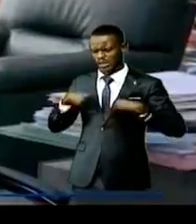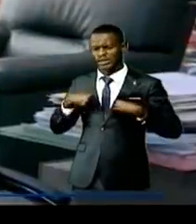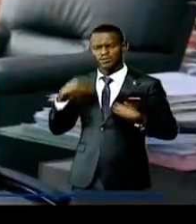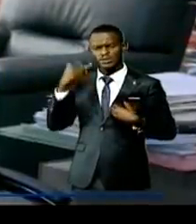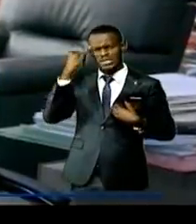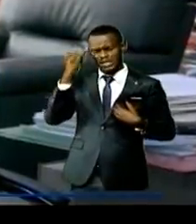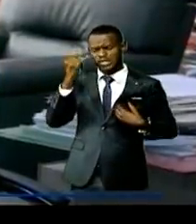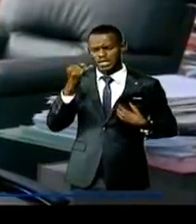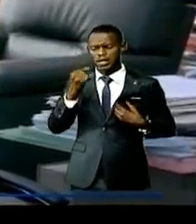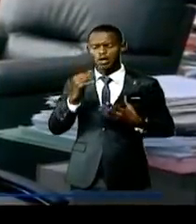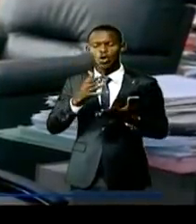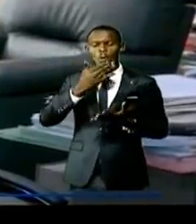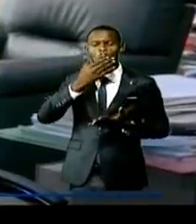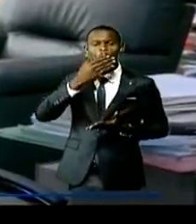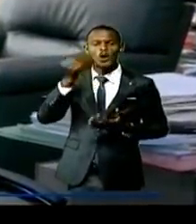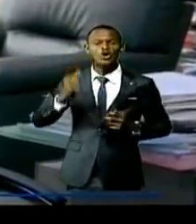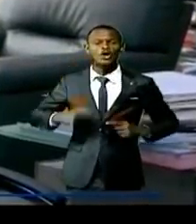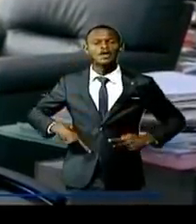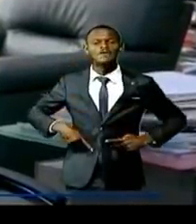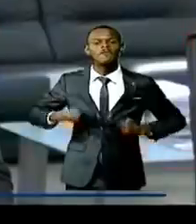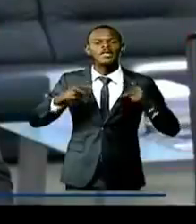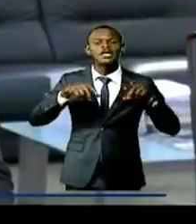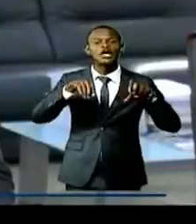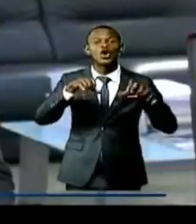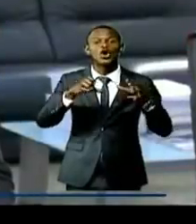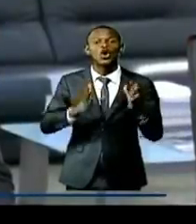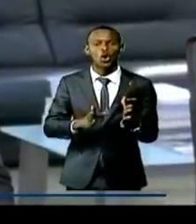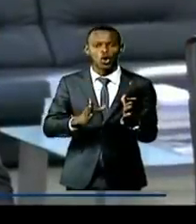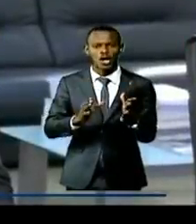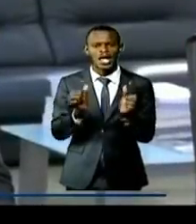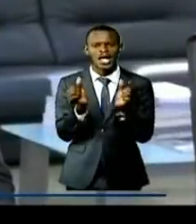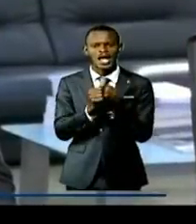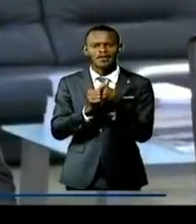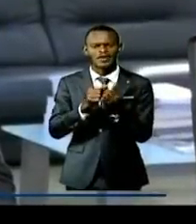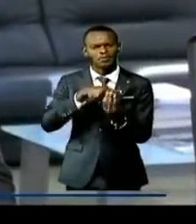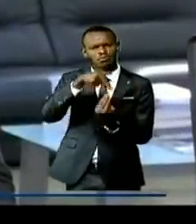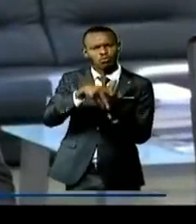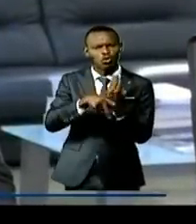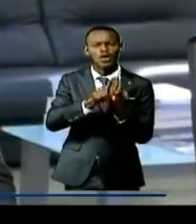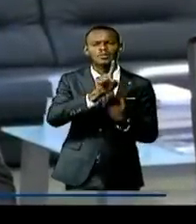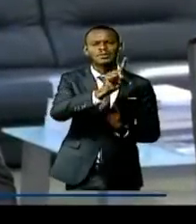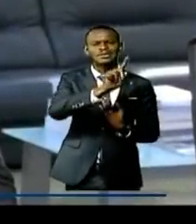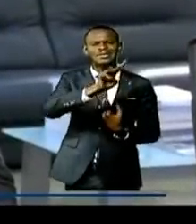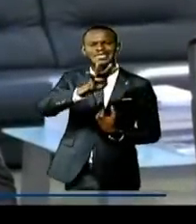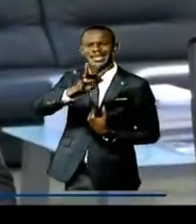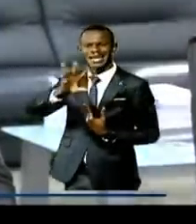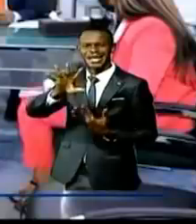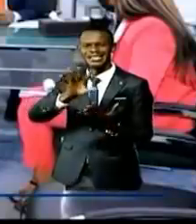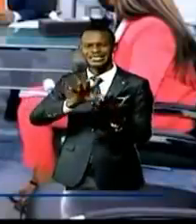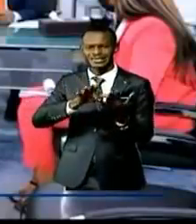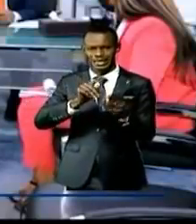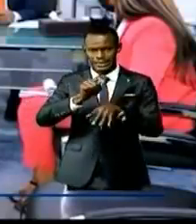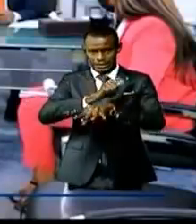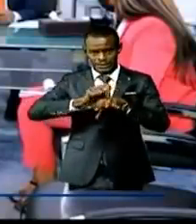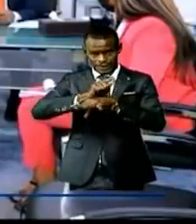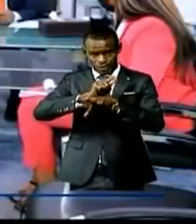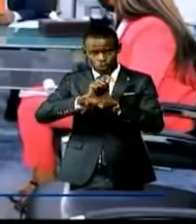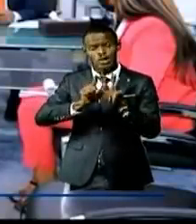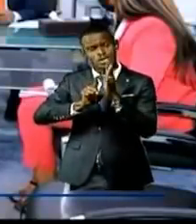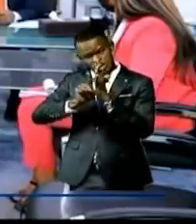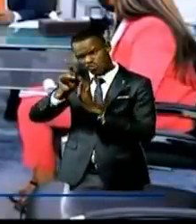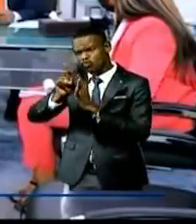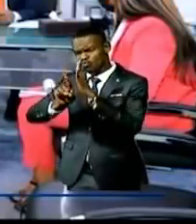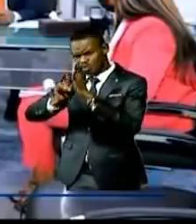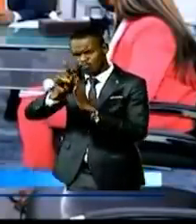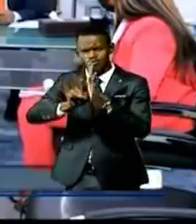des actions à la base avec le programme de développement des 145 territoires du pays. Modeste Batilikwebo a